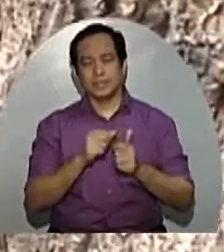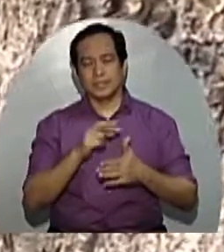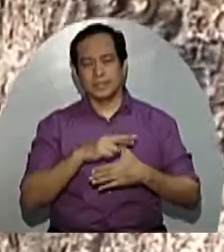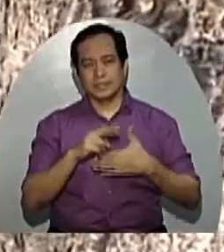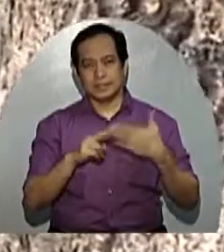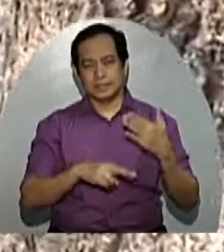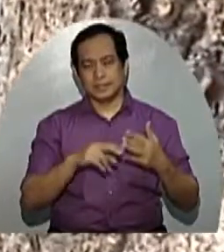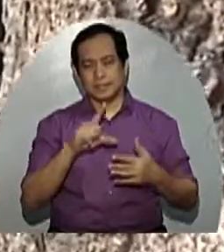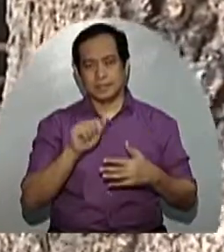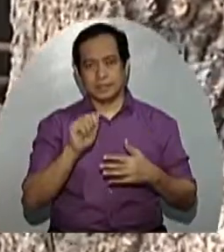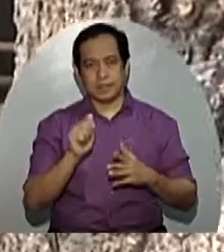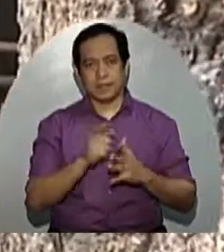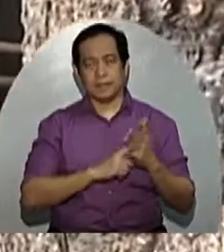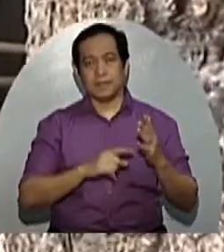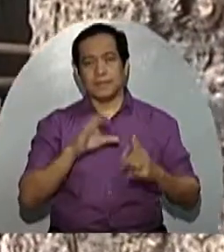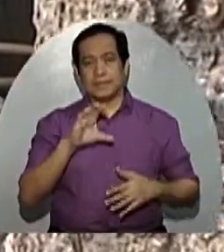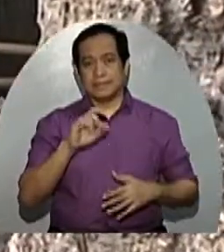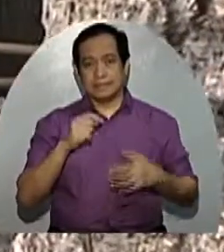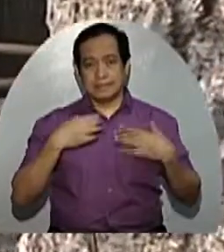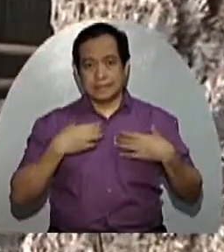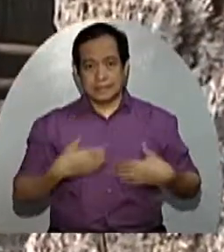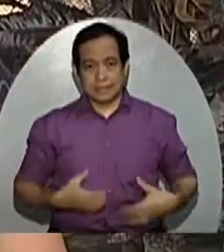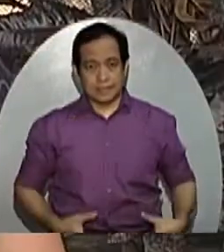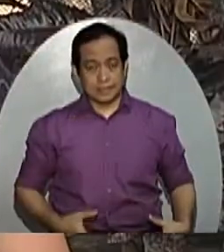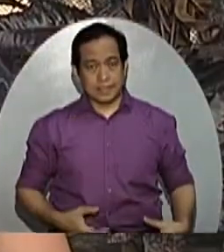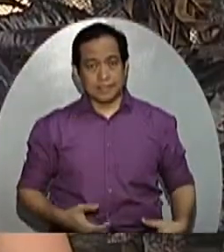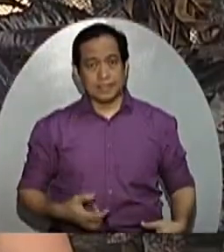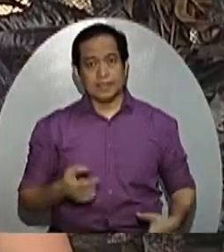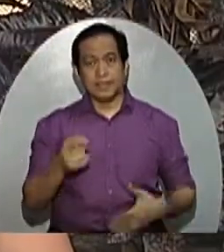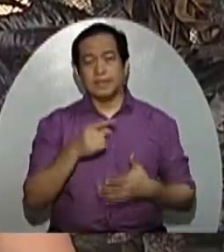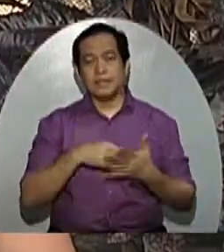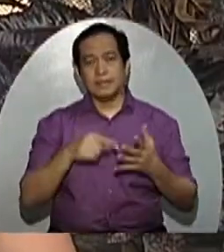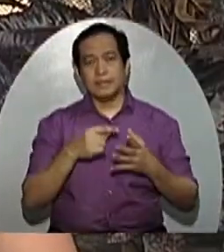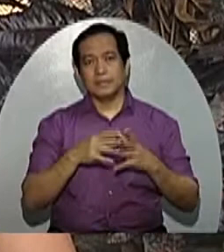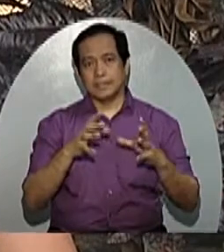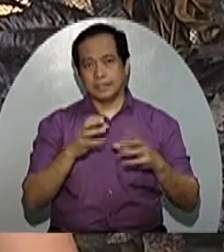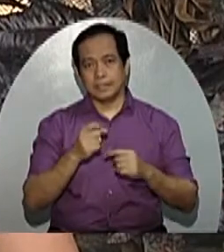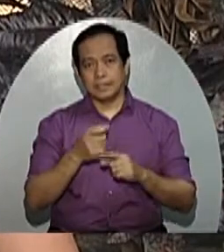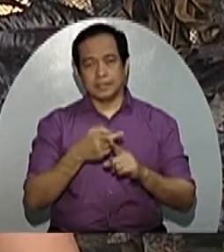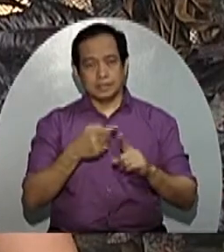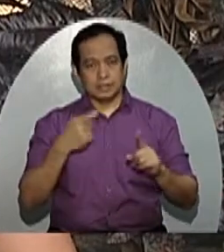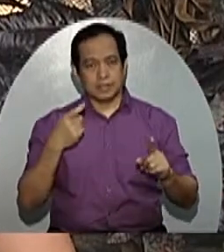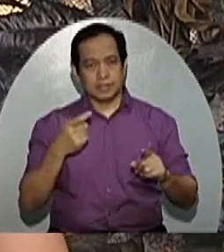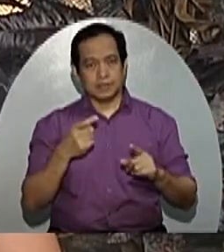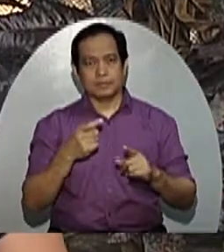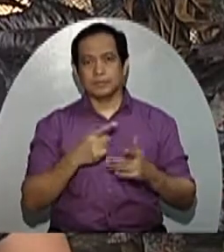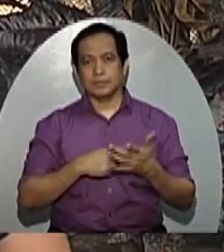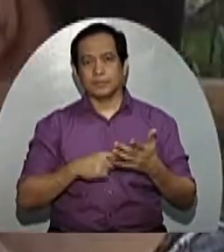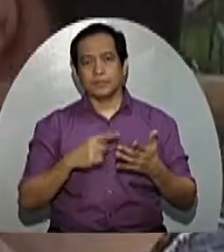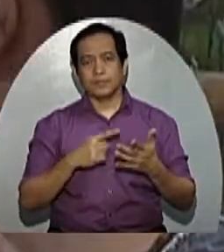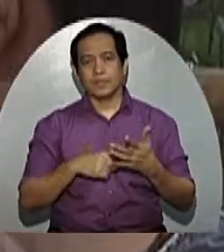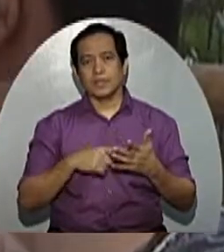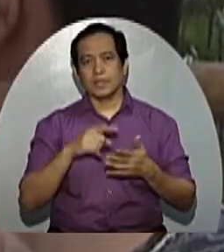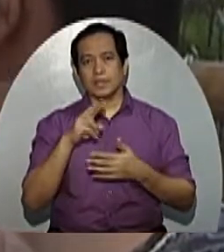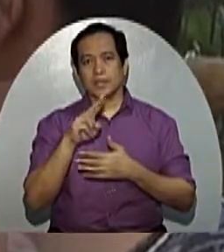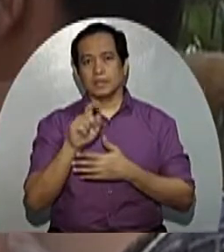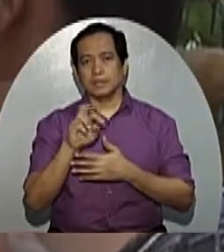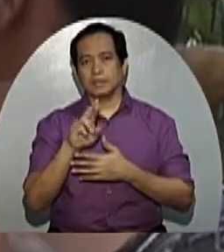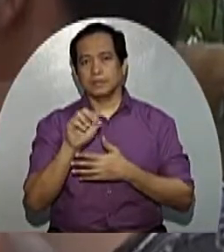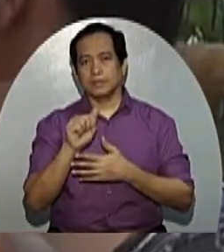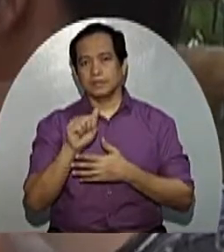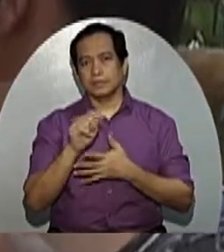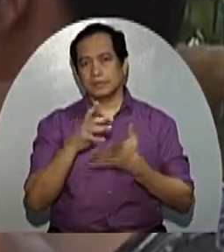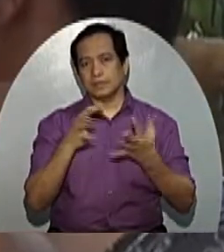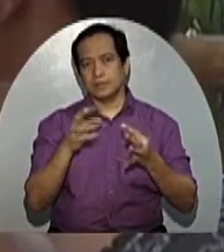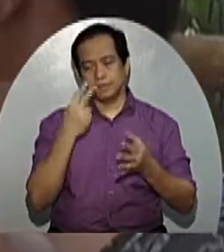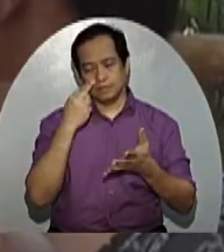resulta ng laboratorio at CT scan, nakuha po daw yung bukol niya sa ultrasound po